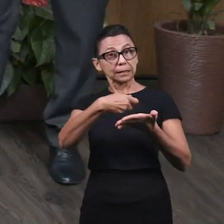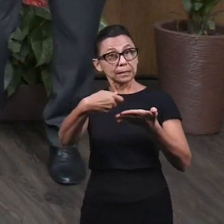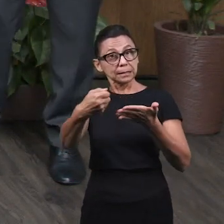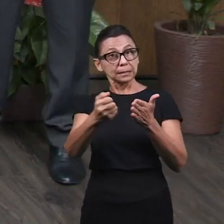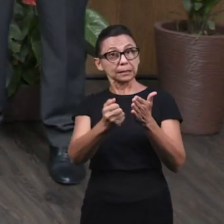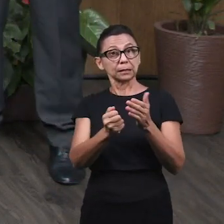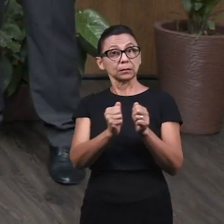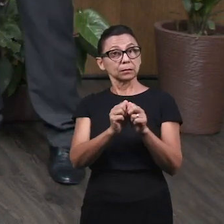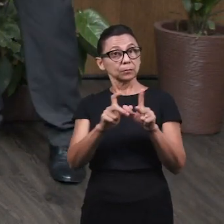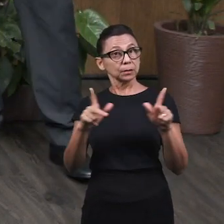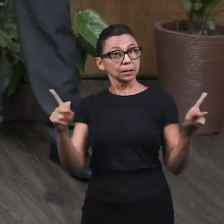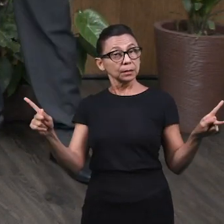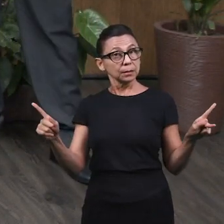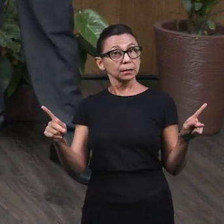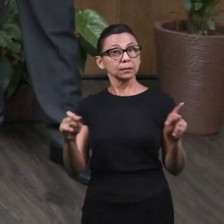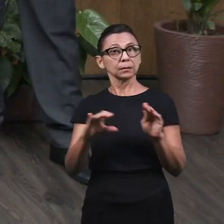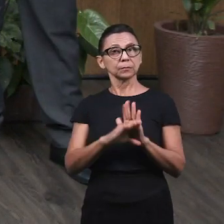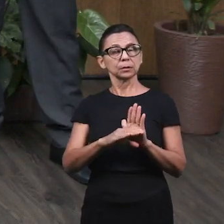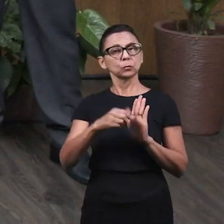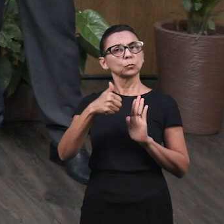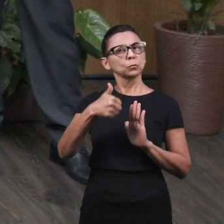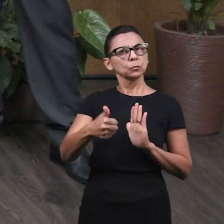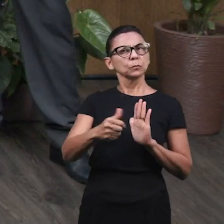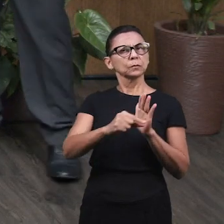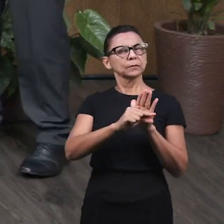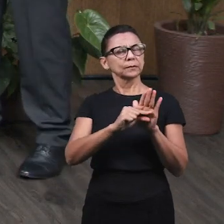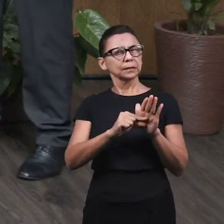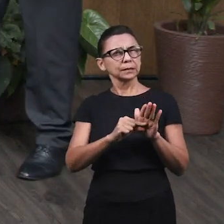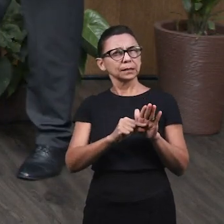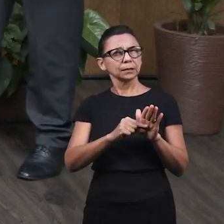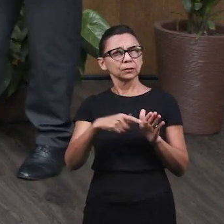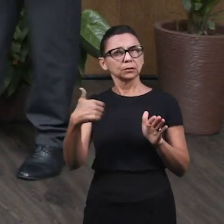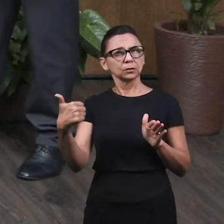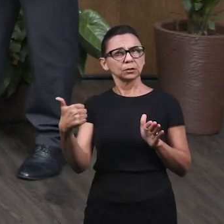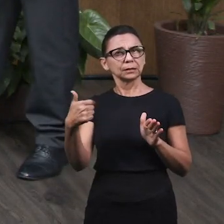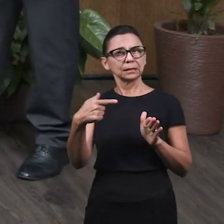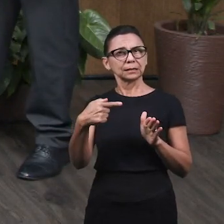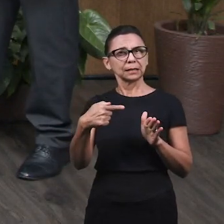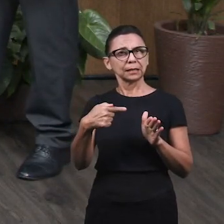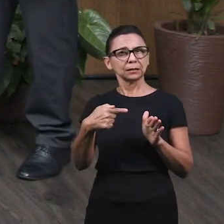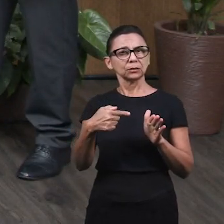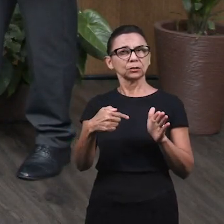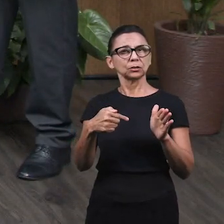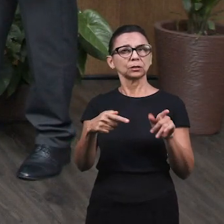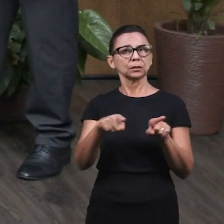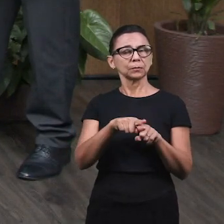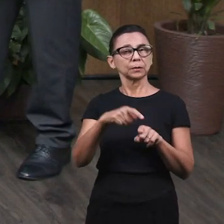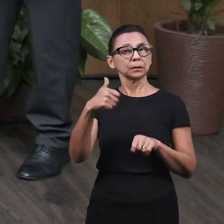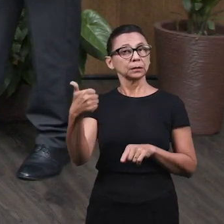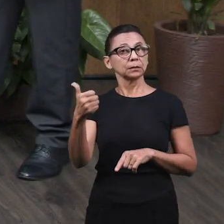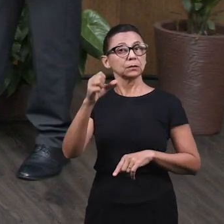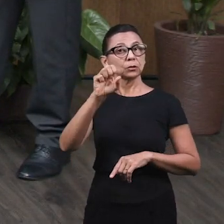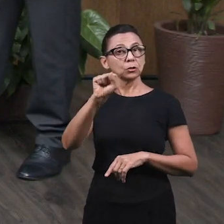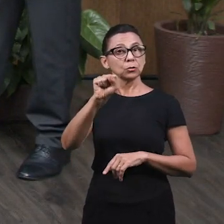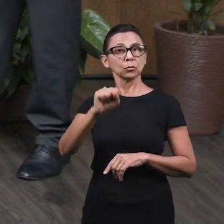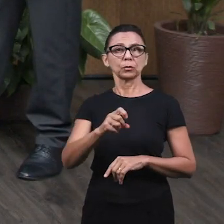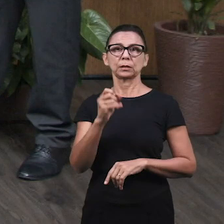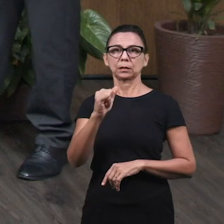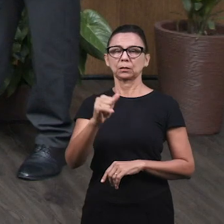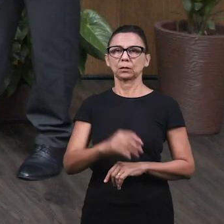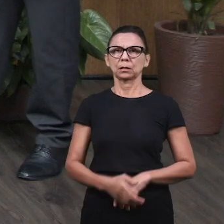comme on lit en Apocalypse chapitre 1, versets 17 et 18, qui nous dit « Et moi,